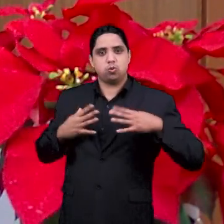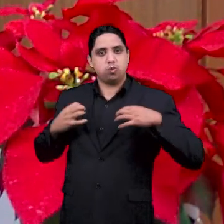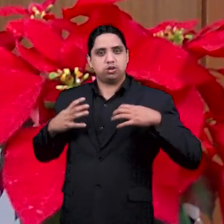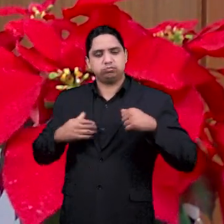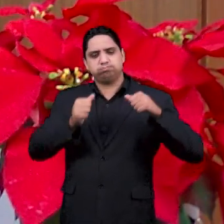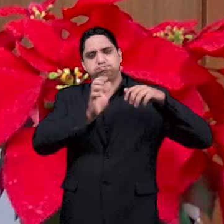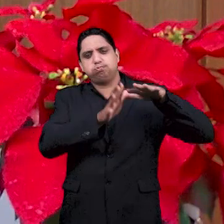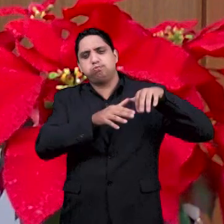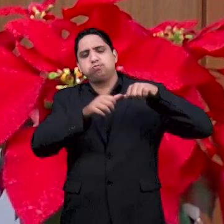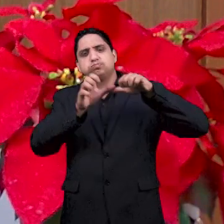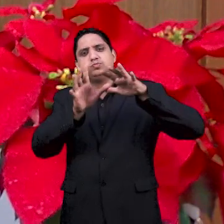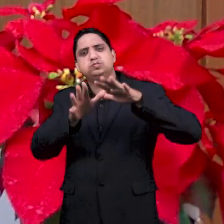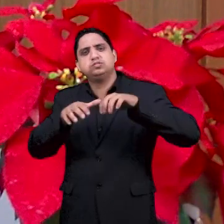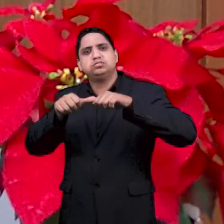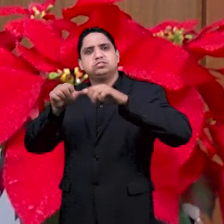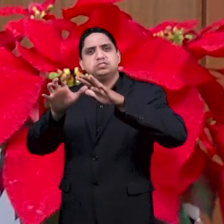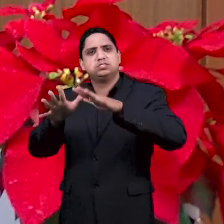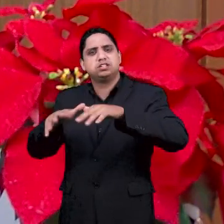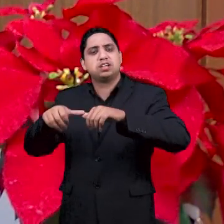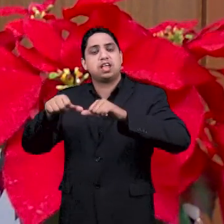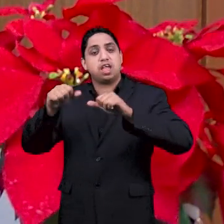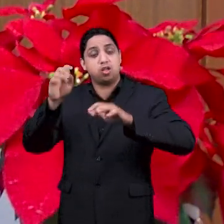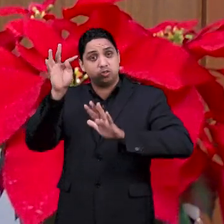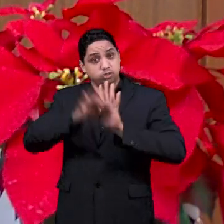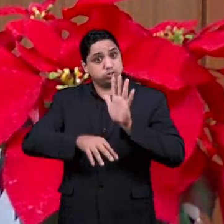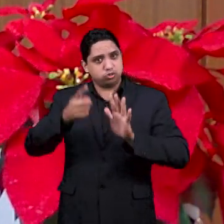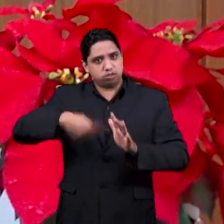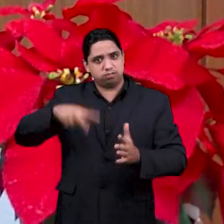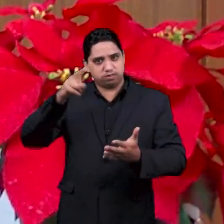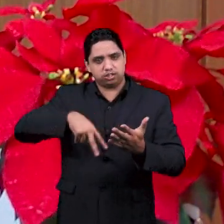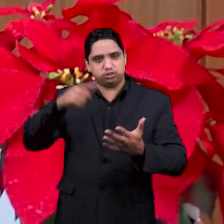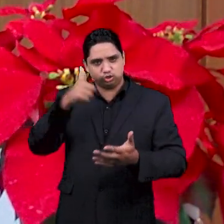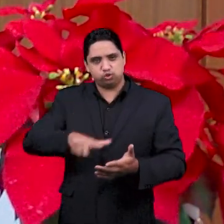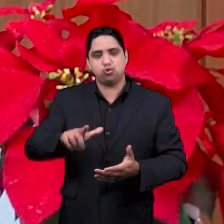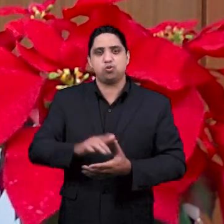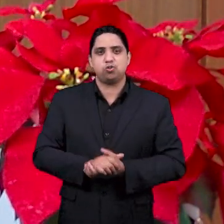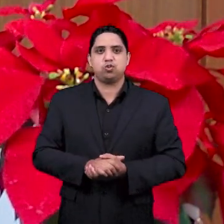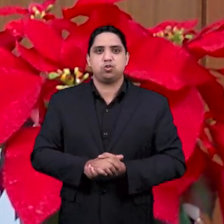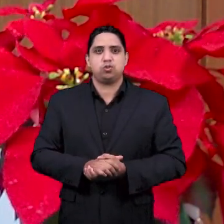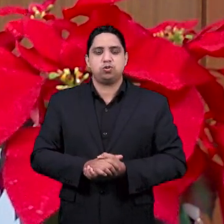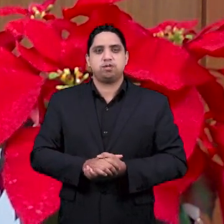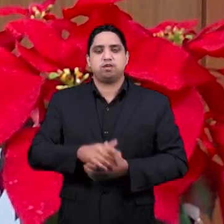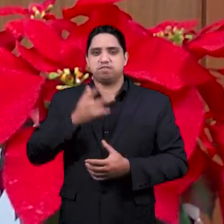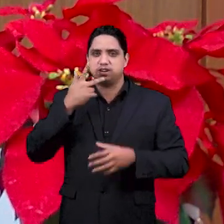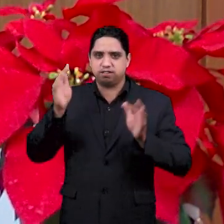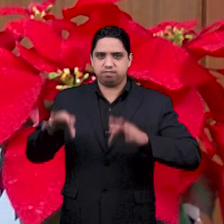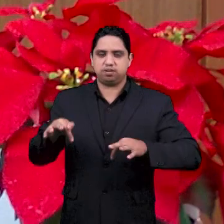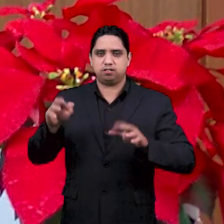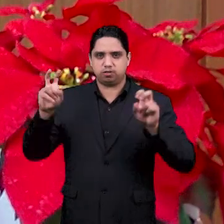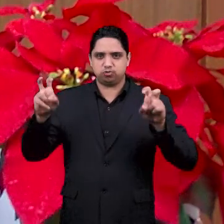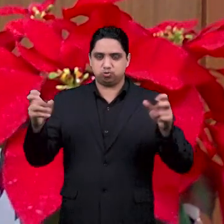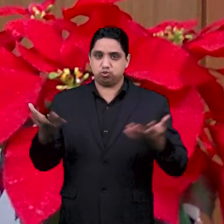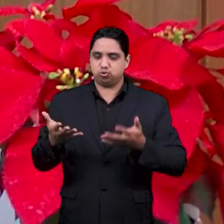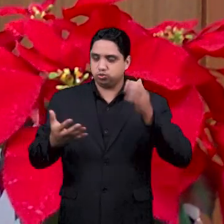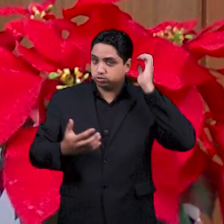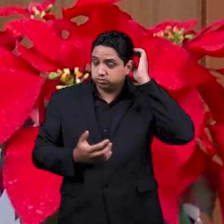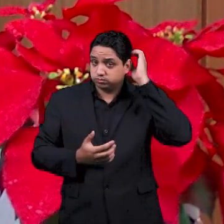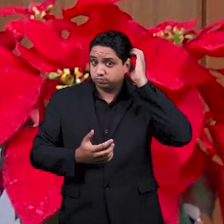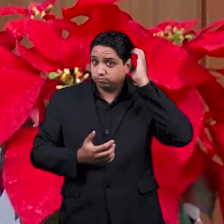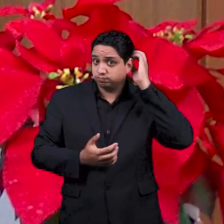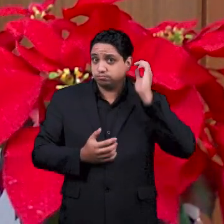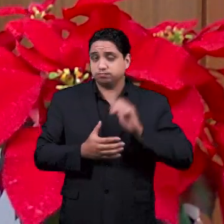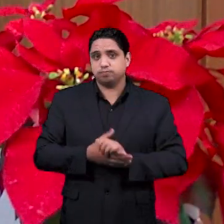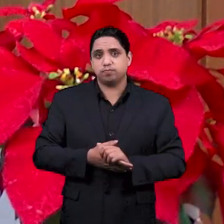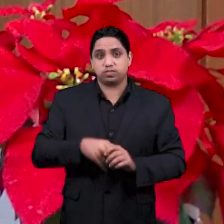Откровения написано: «И увидел я другого ангела, летящего посреди неба, который имел